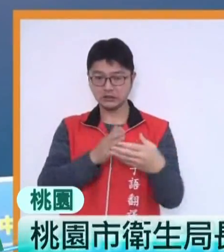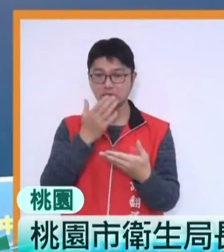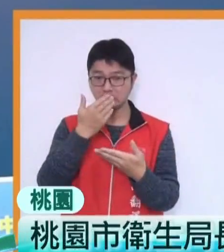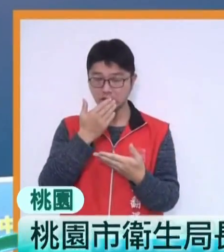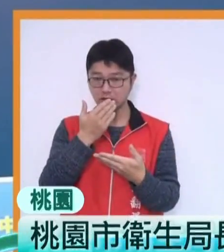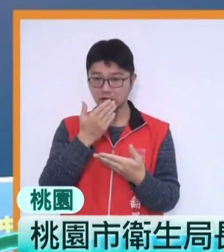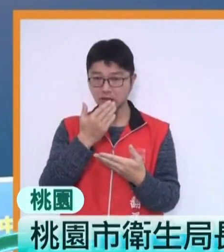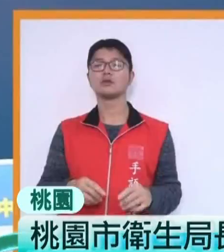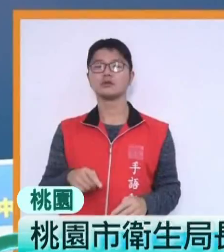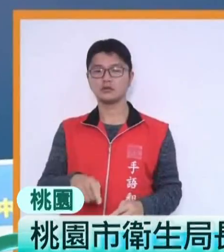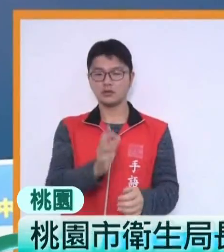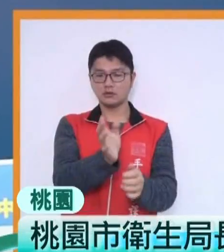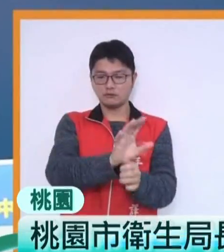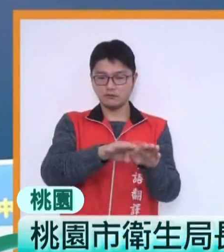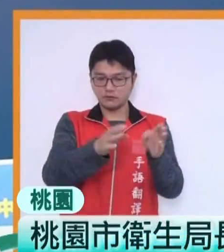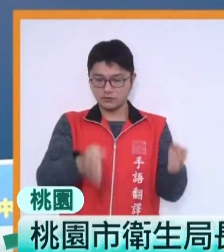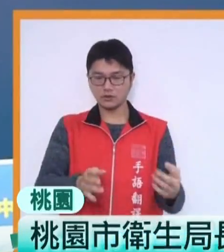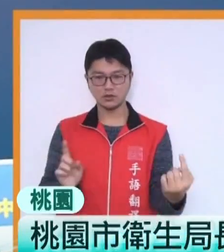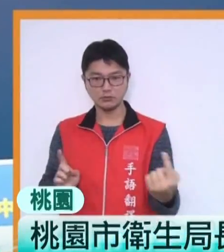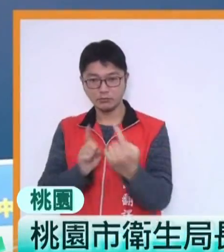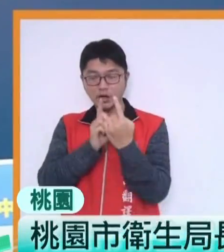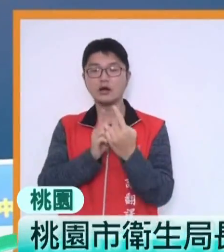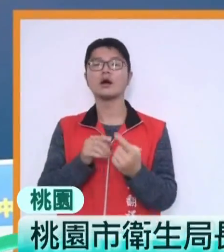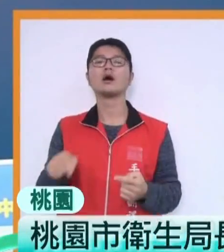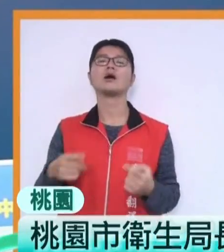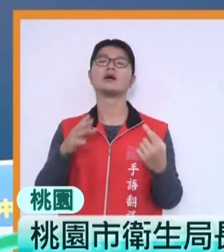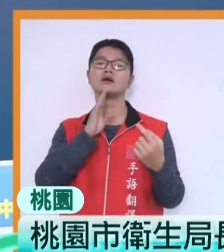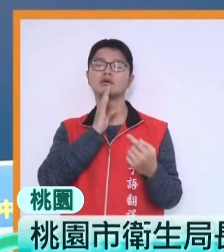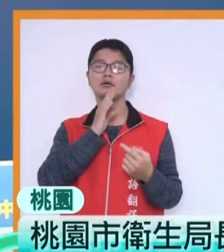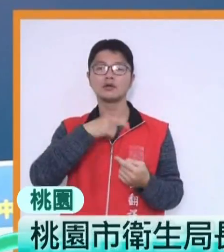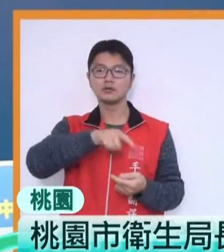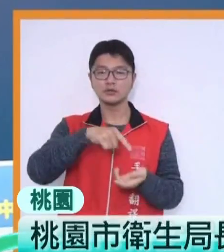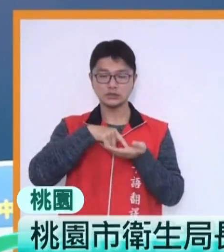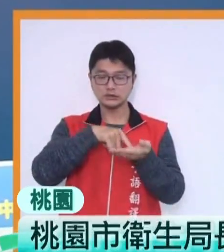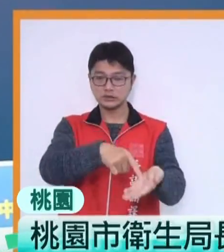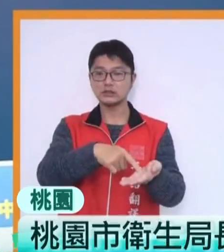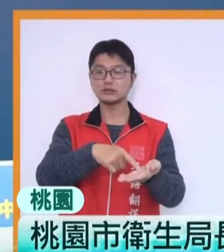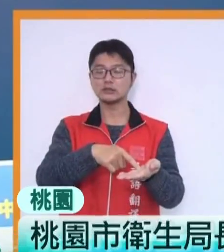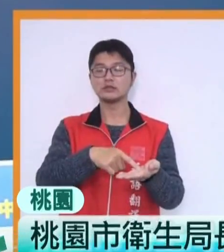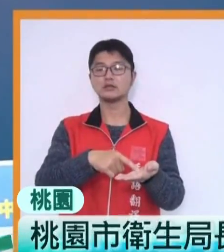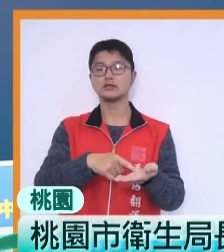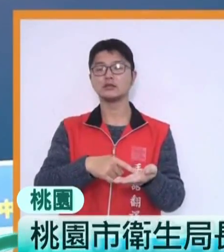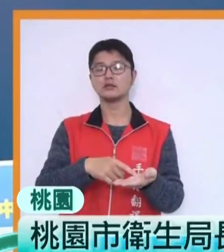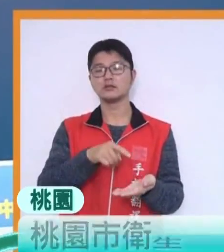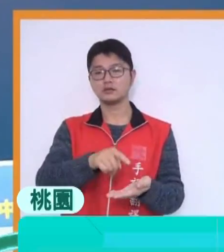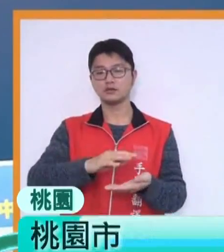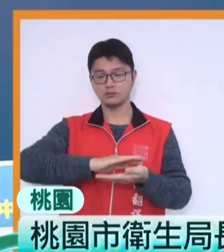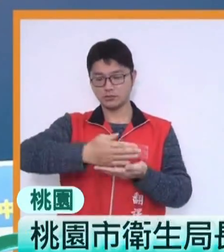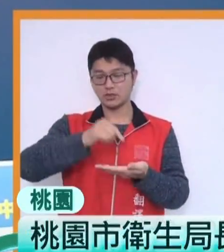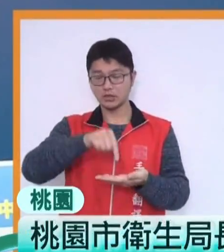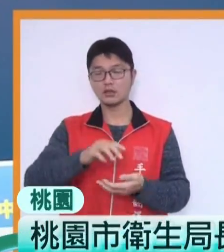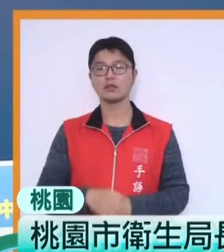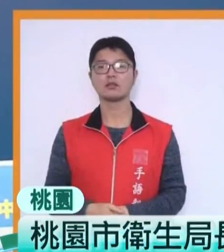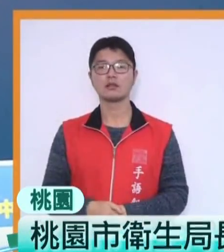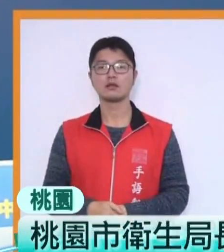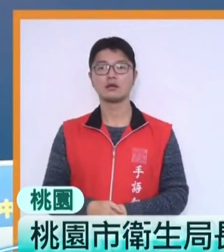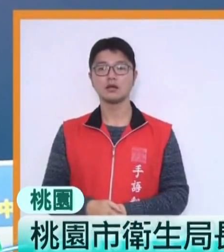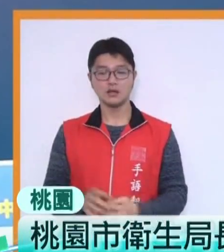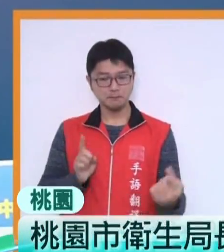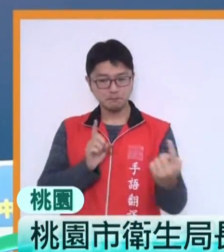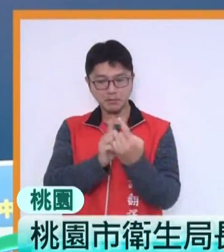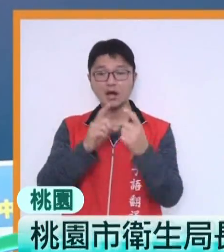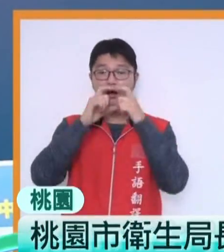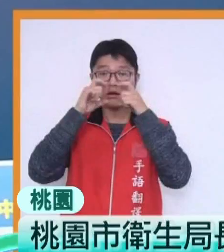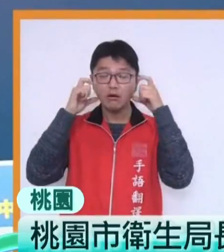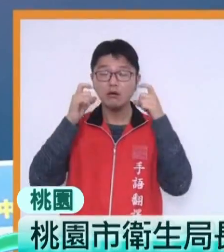其他行员之间呢？那接触他是办开户，那接触的时间没有面对面，都戴口罩。但是可能是不是